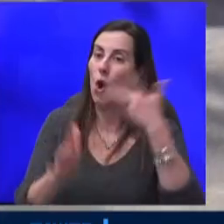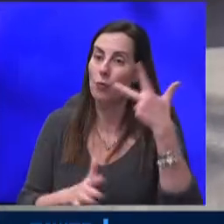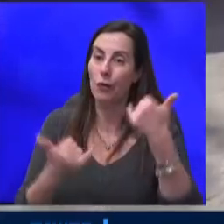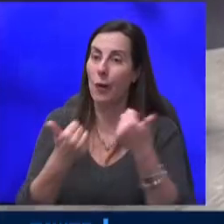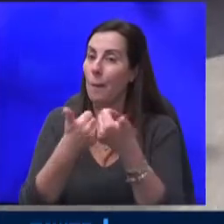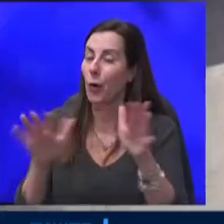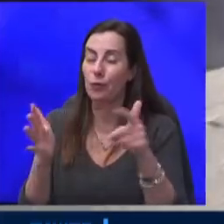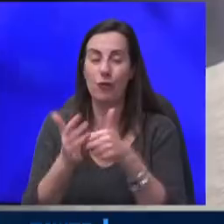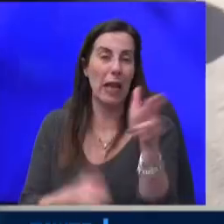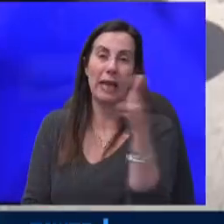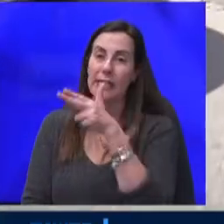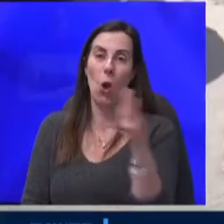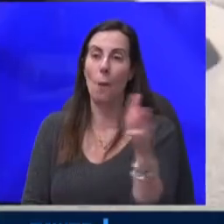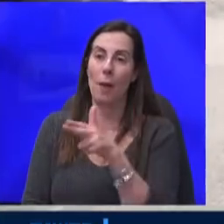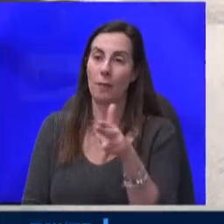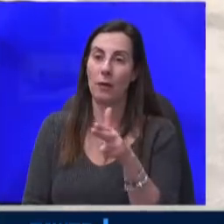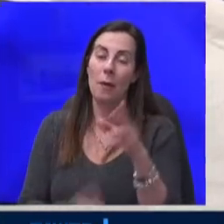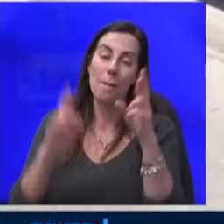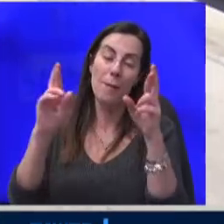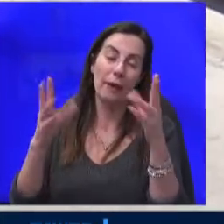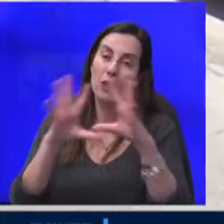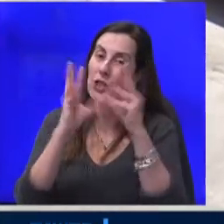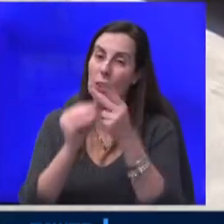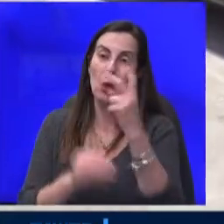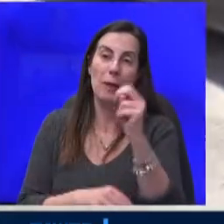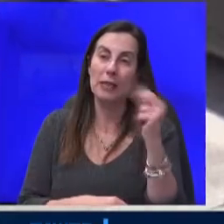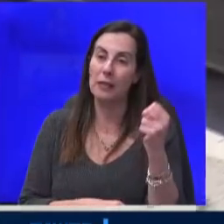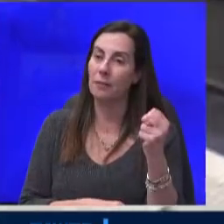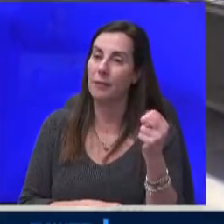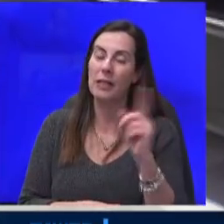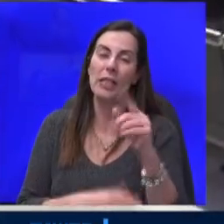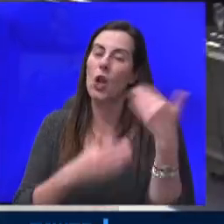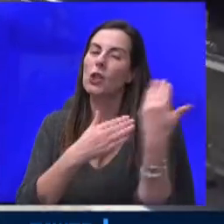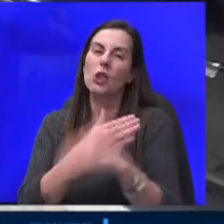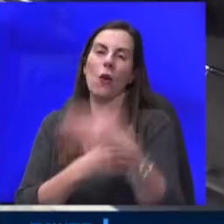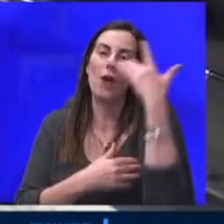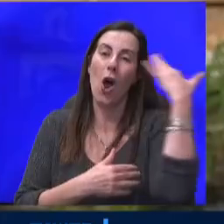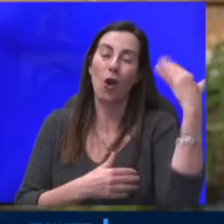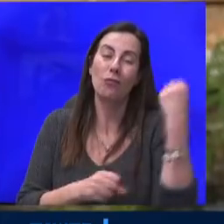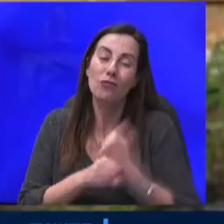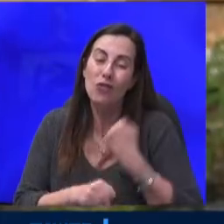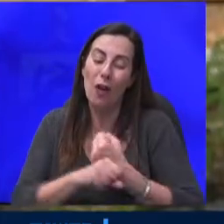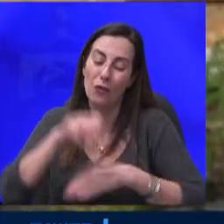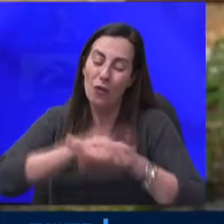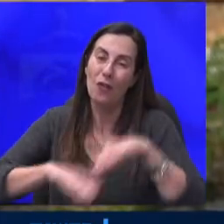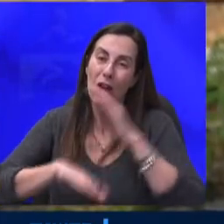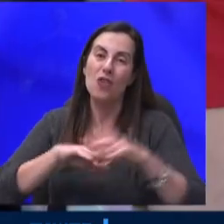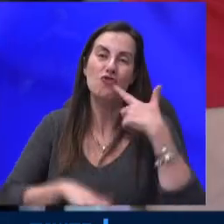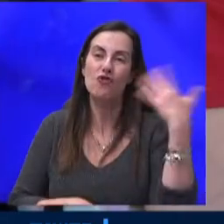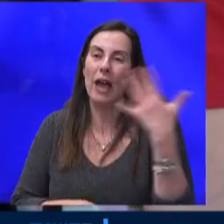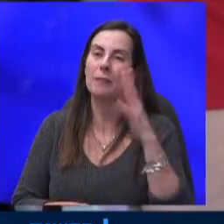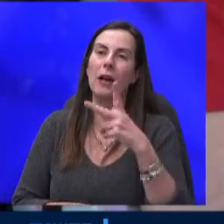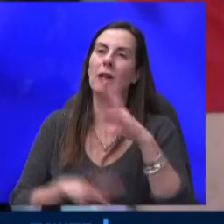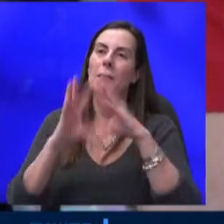הצילומים, בתקווה שסיכום 2020 לא יהיה סיכום החלום שבנו שנים במו ידיהם. איך אתה מסכם את שנת